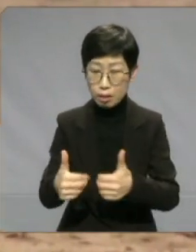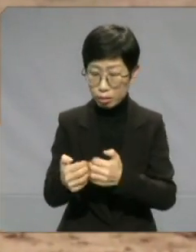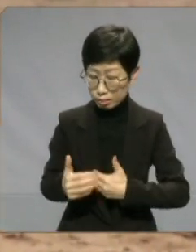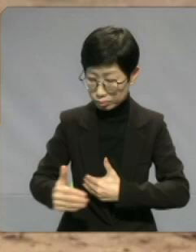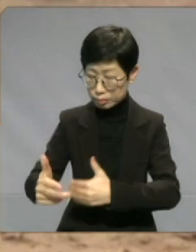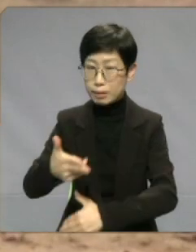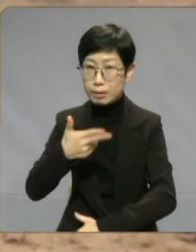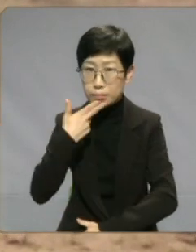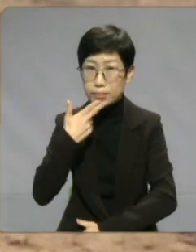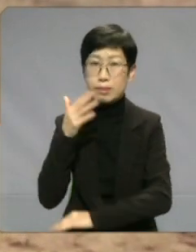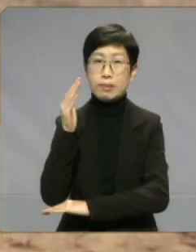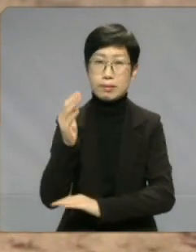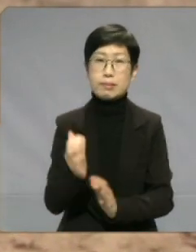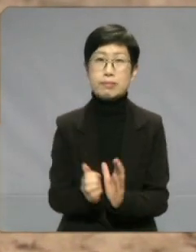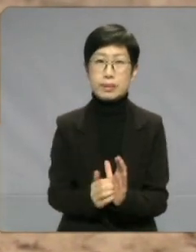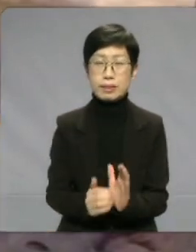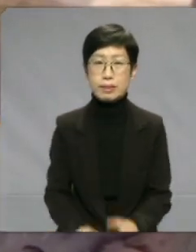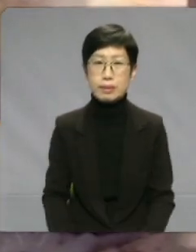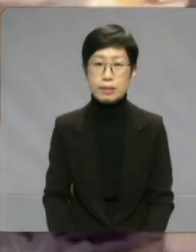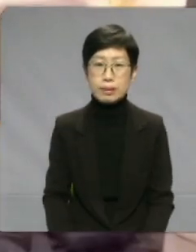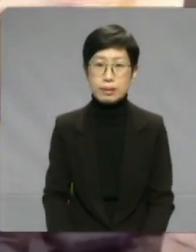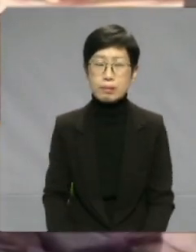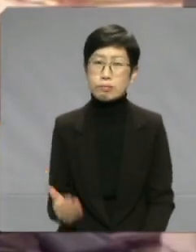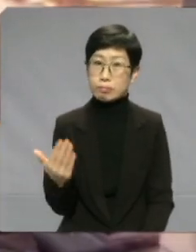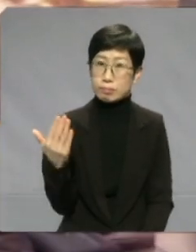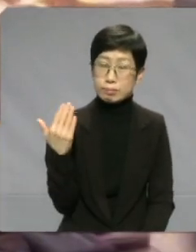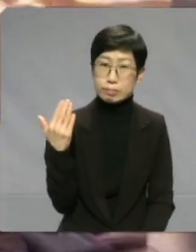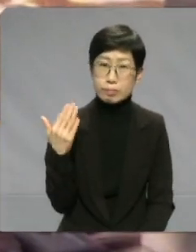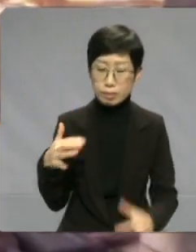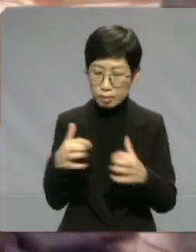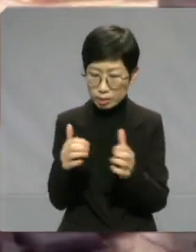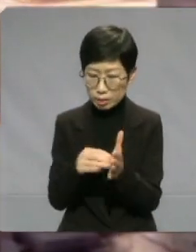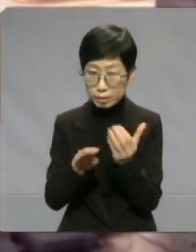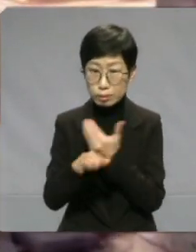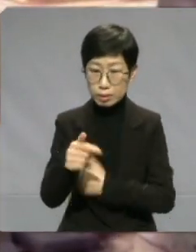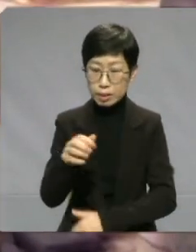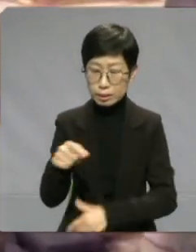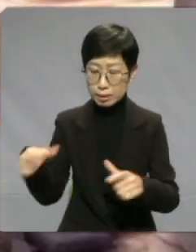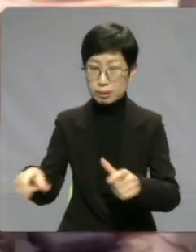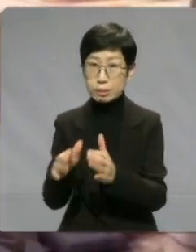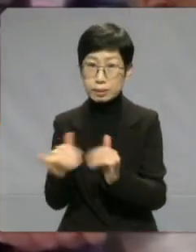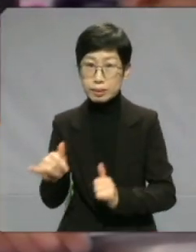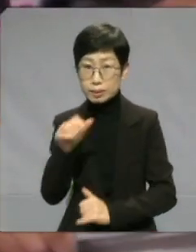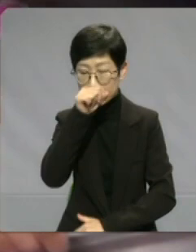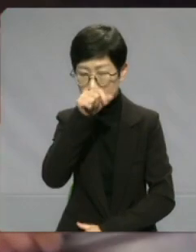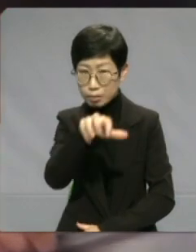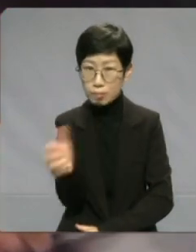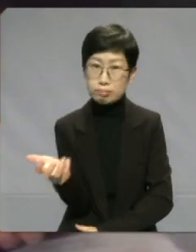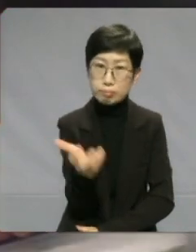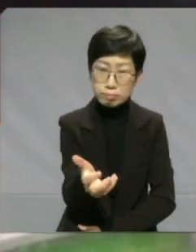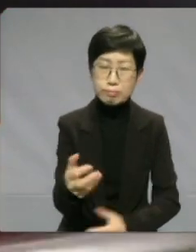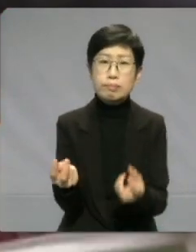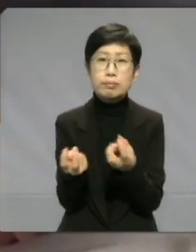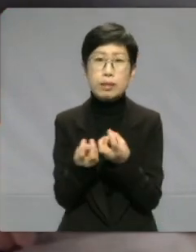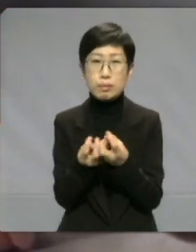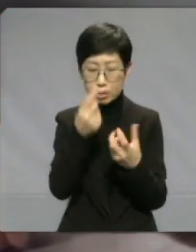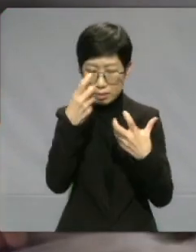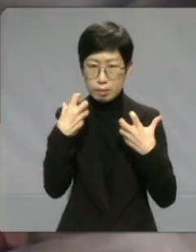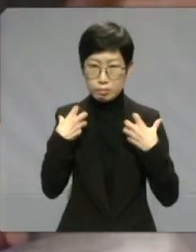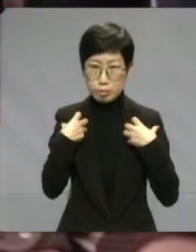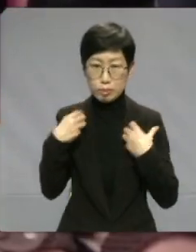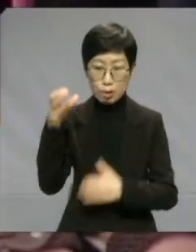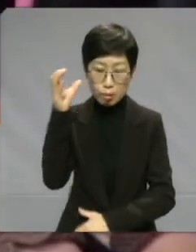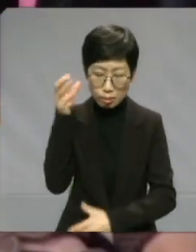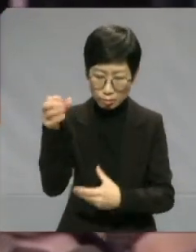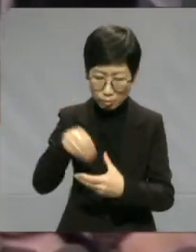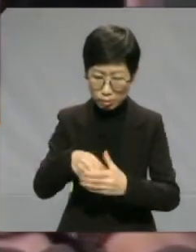하고 있지 않다고 부인했습니다 앞서 한 매체는 전쟁 뒤 가자 주민을 아프리카로 이주시키는 방안을 정부당국이 콩고